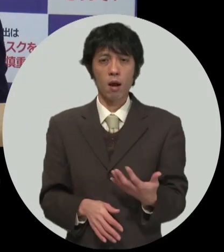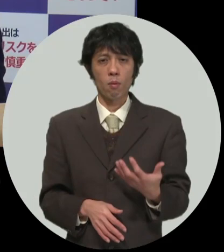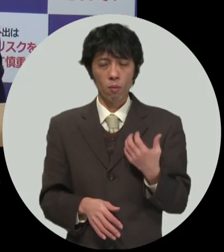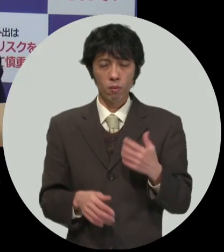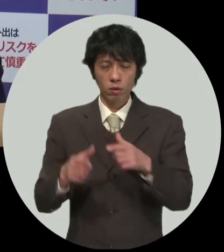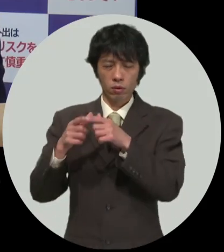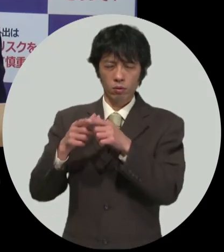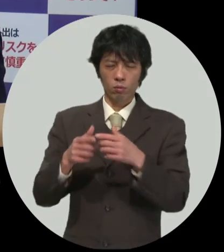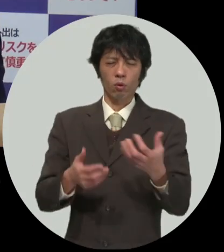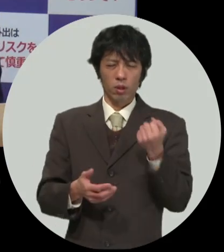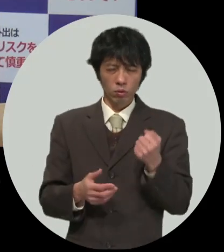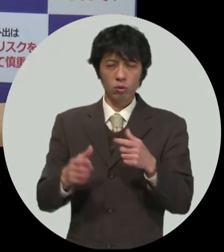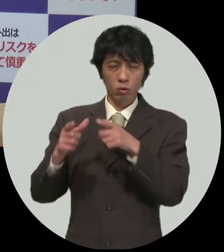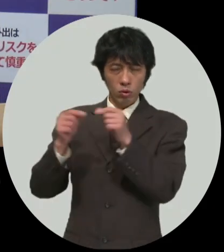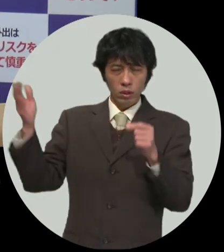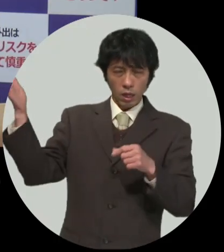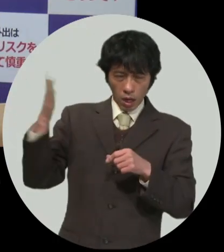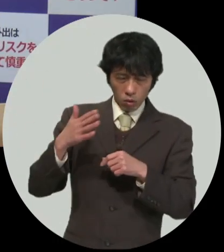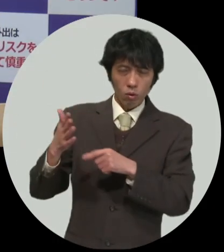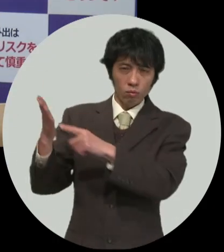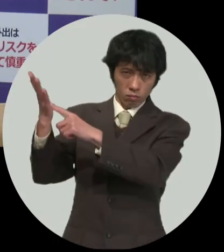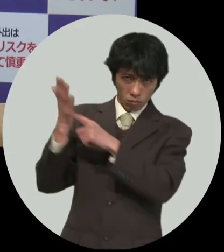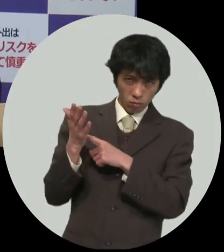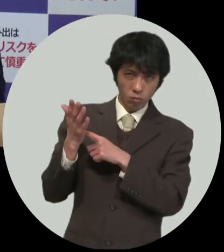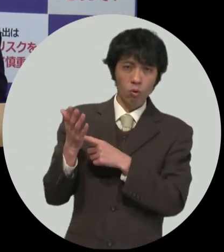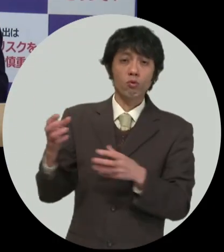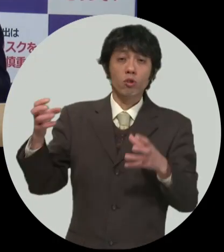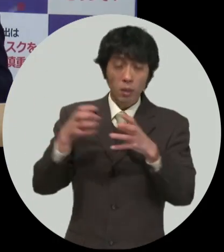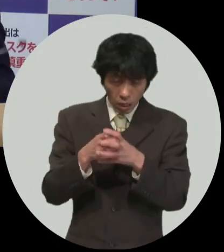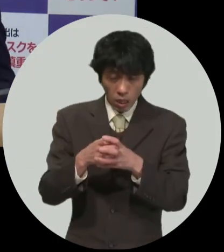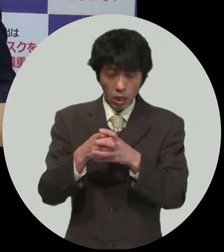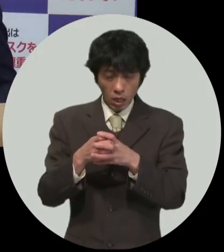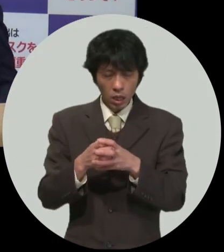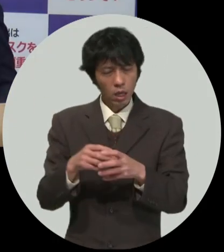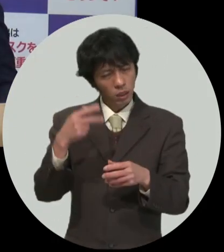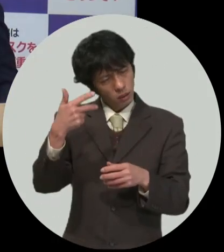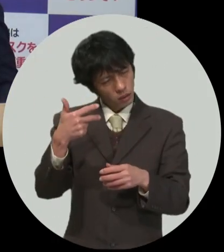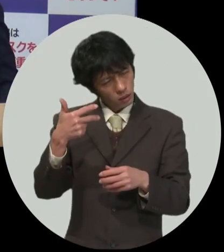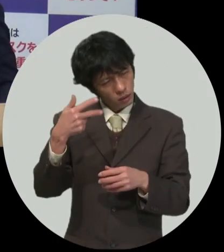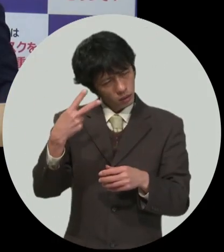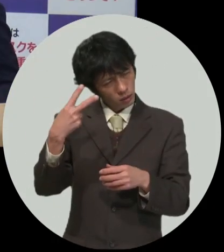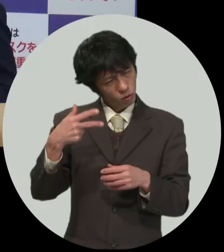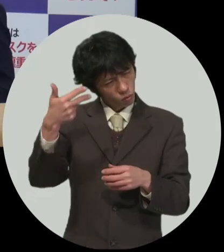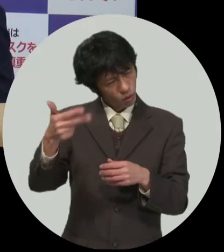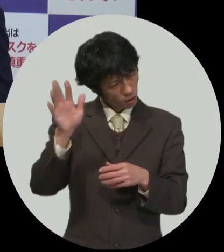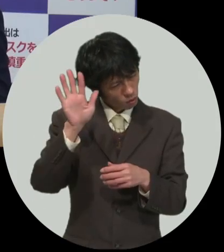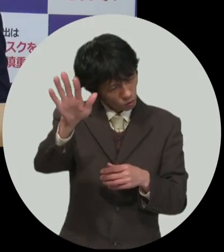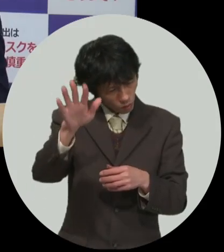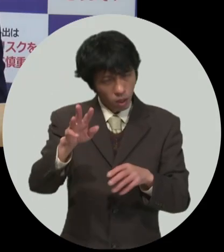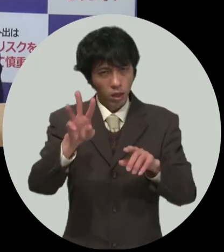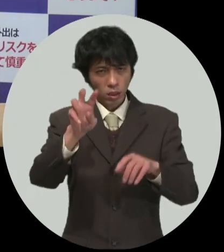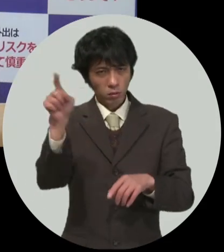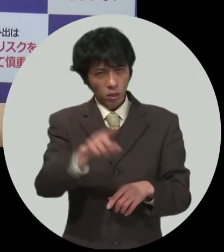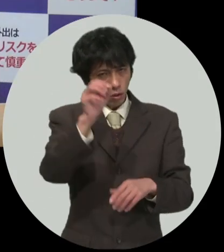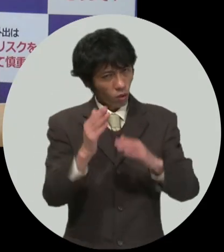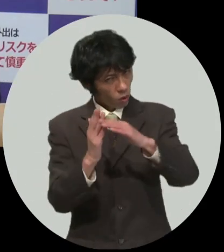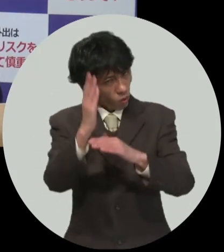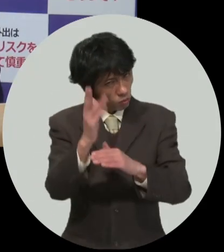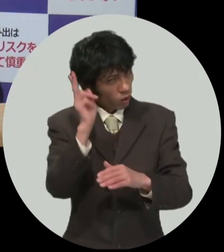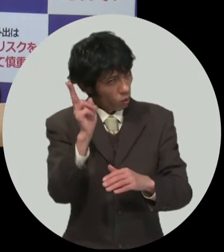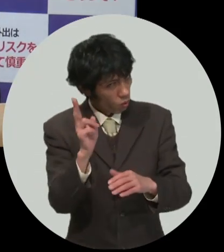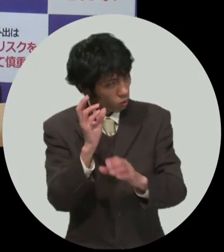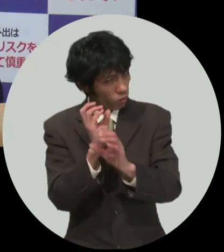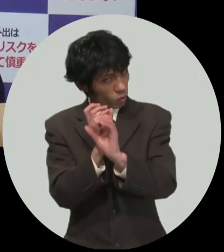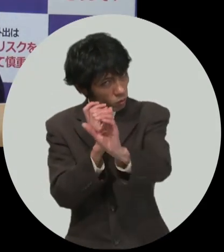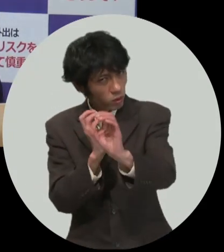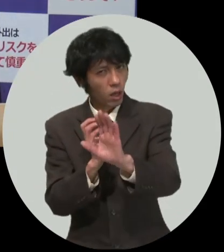る推計ツールとも含めても、2週間後には 30% 上回るだろうというようなことで、今回はレベルを上げさ